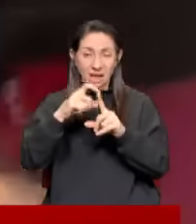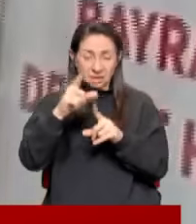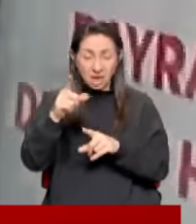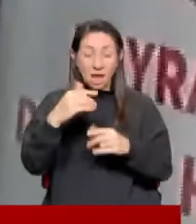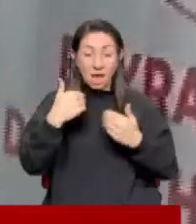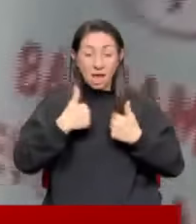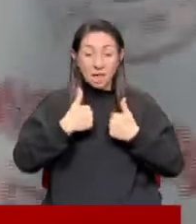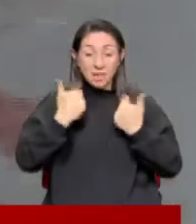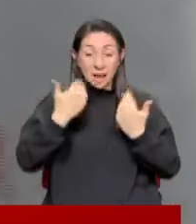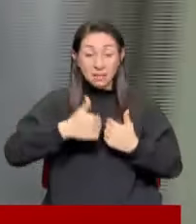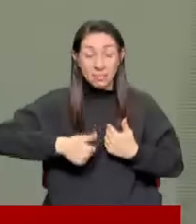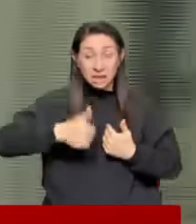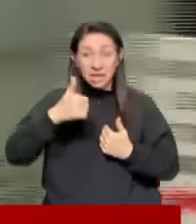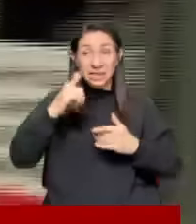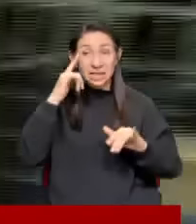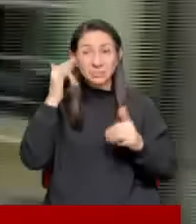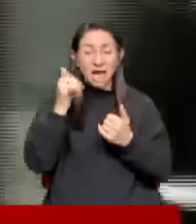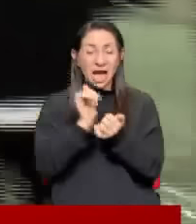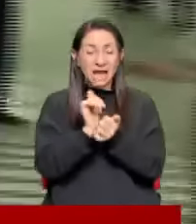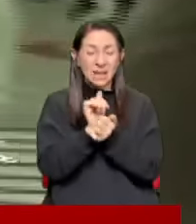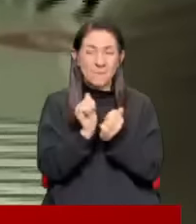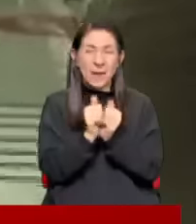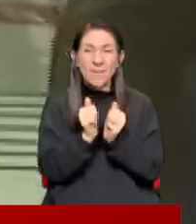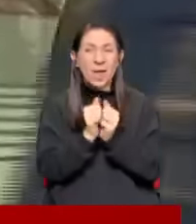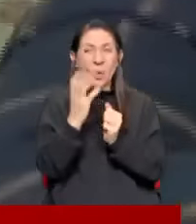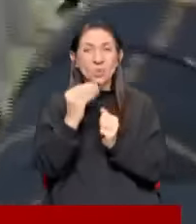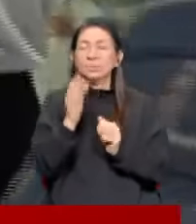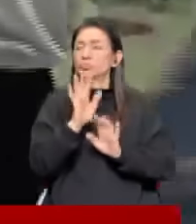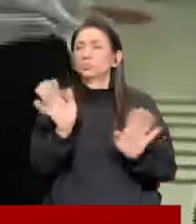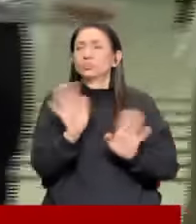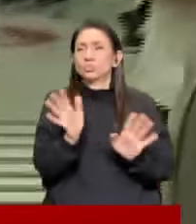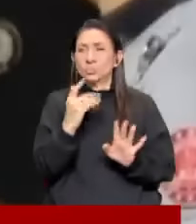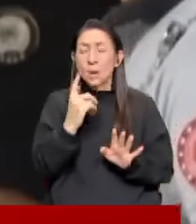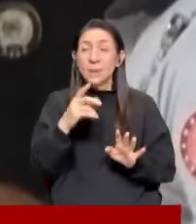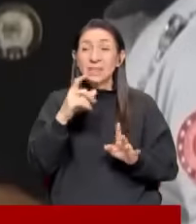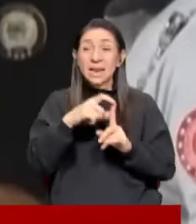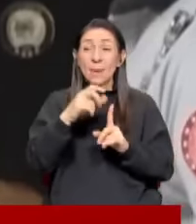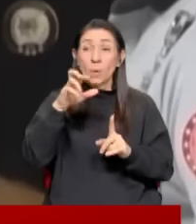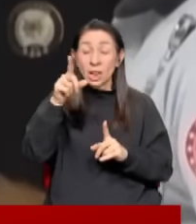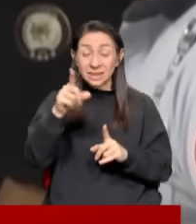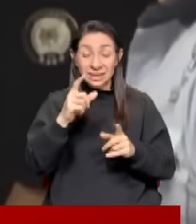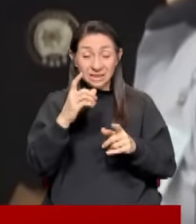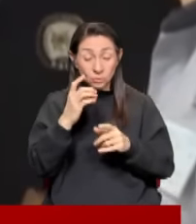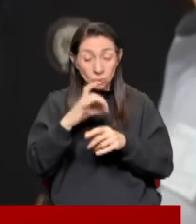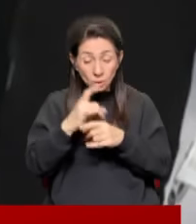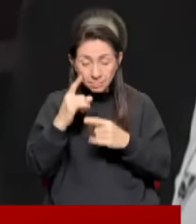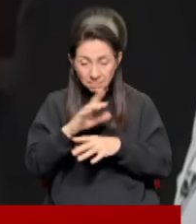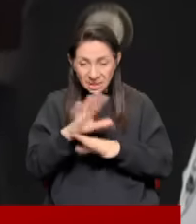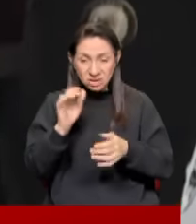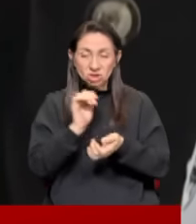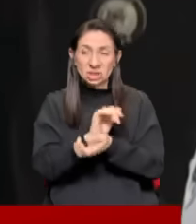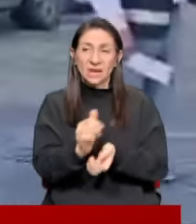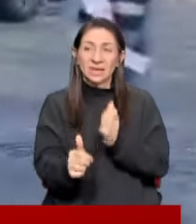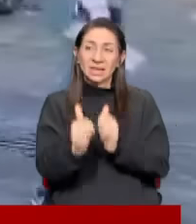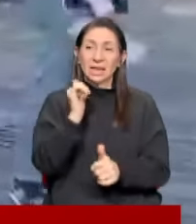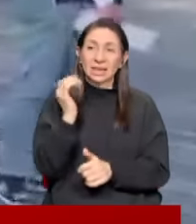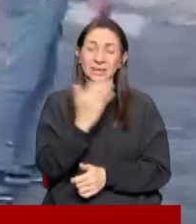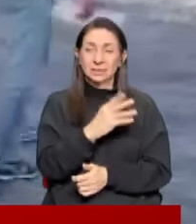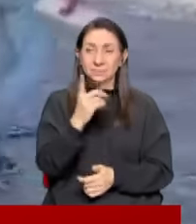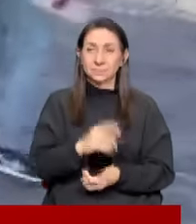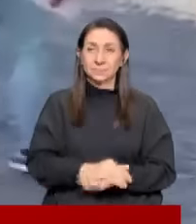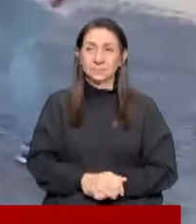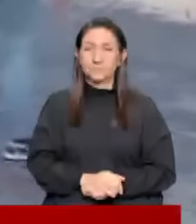Adalet Bakanlığı yılbaşını ailesiyle birlikte geçirdiği iddialarını yalanladı. Dilan Polat tedavisinin ardından cezaevine geri döndü.